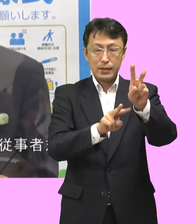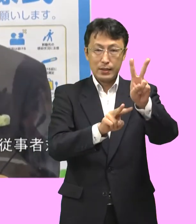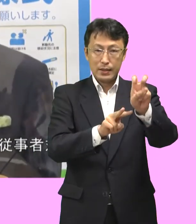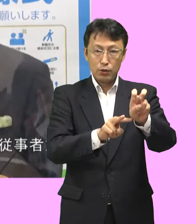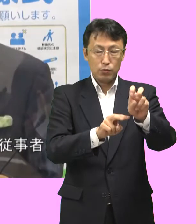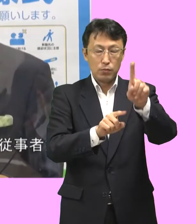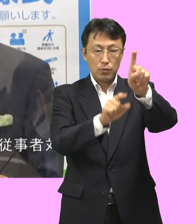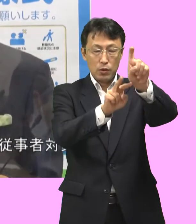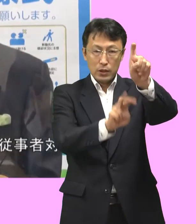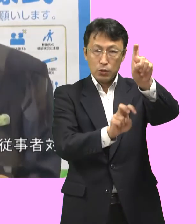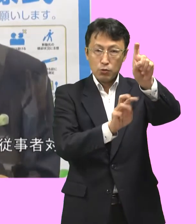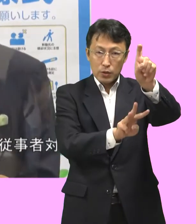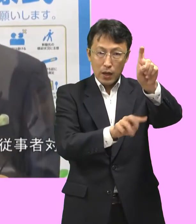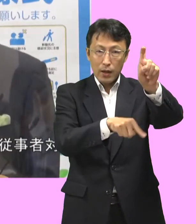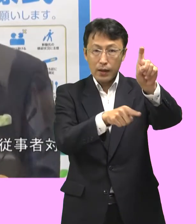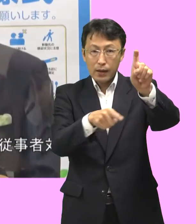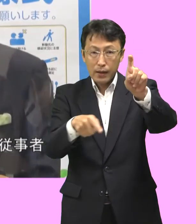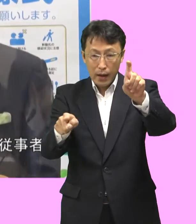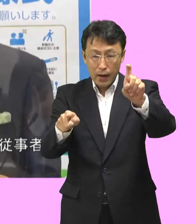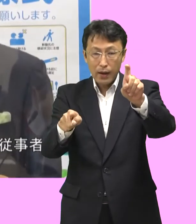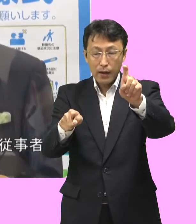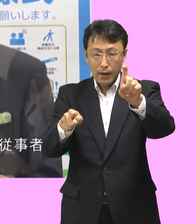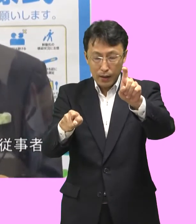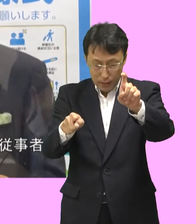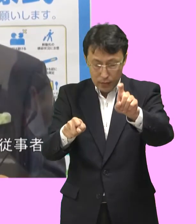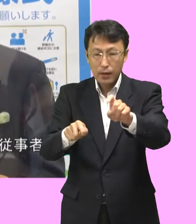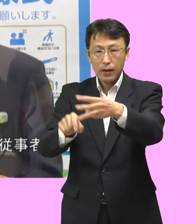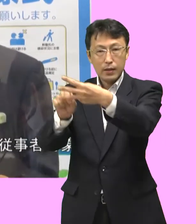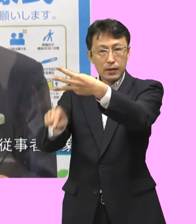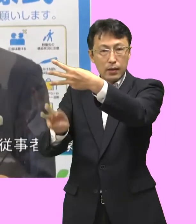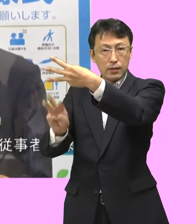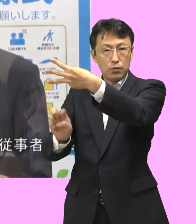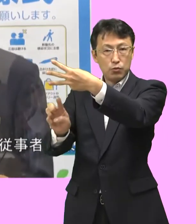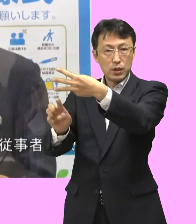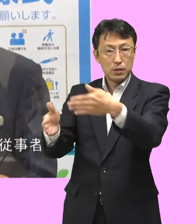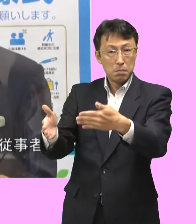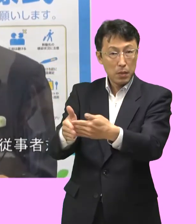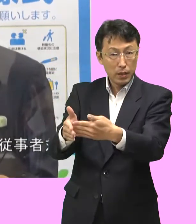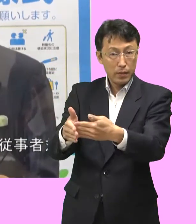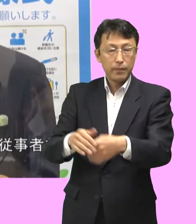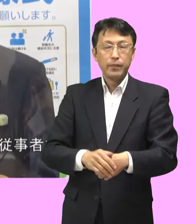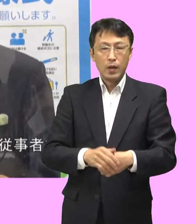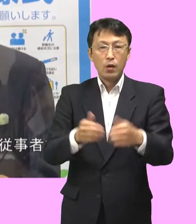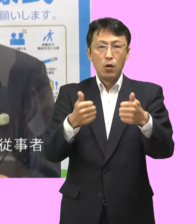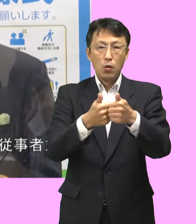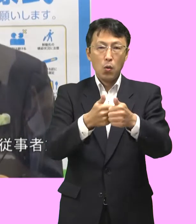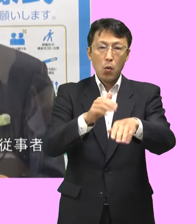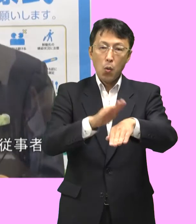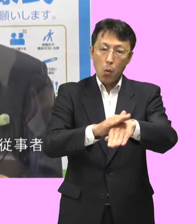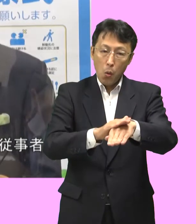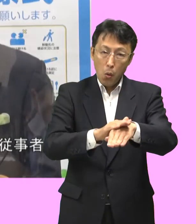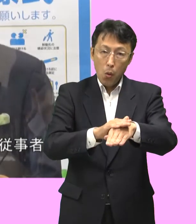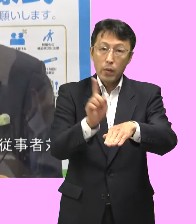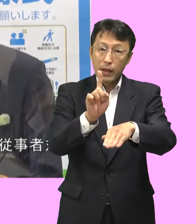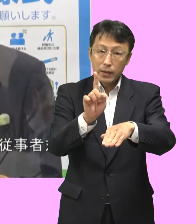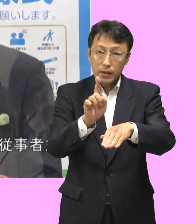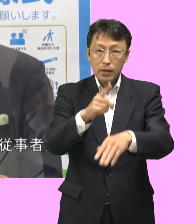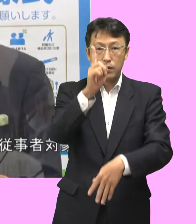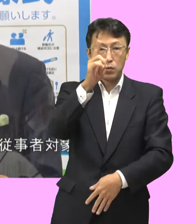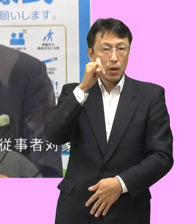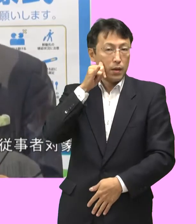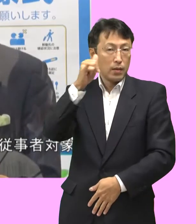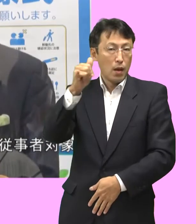本年度いっぱいということであります。で、相談の方法はですね、一つは電話相談で、